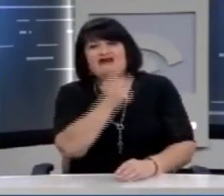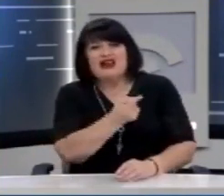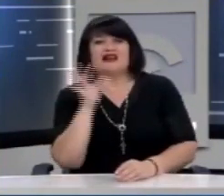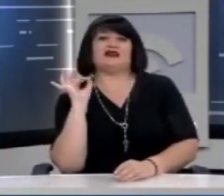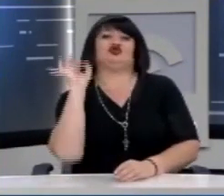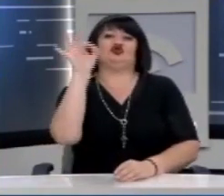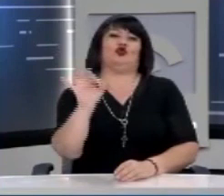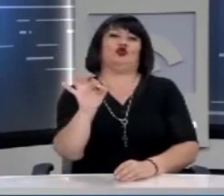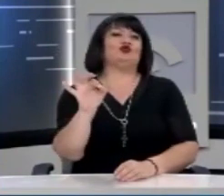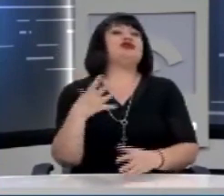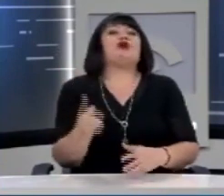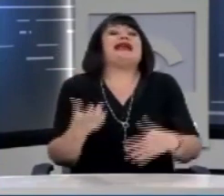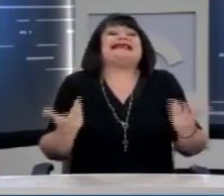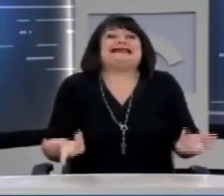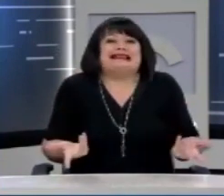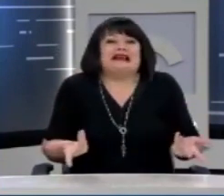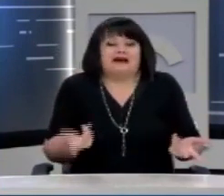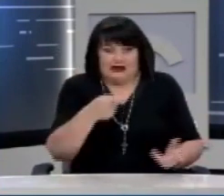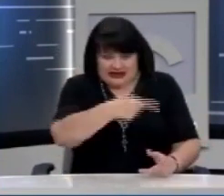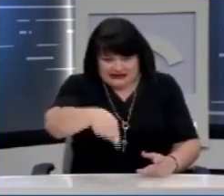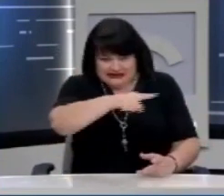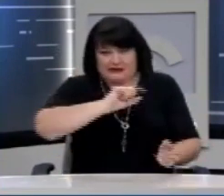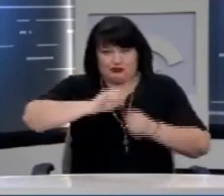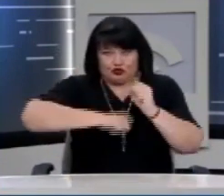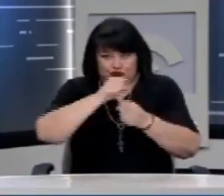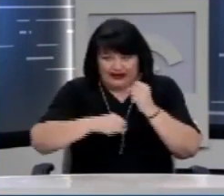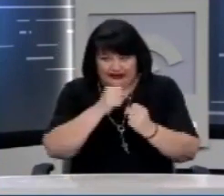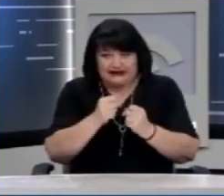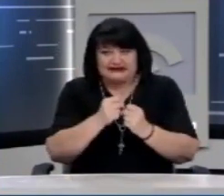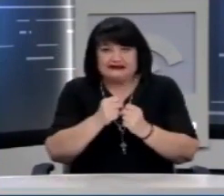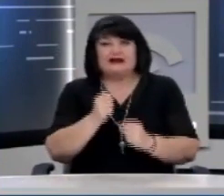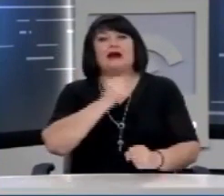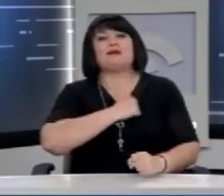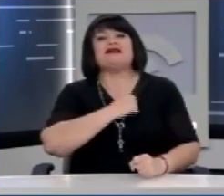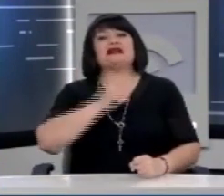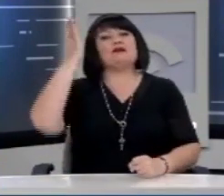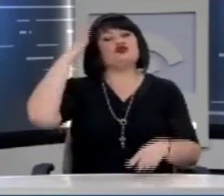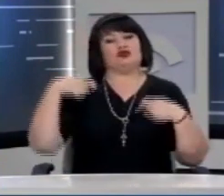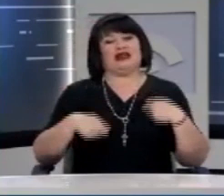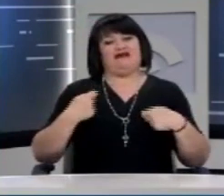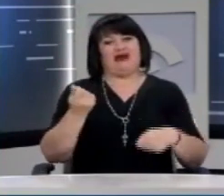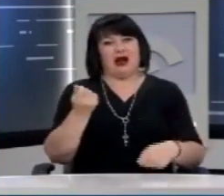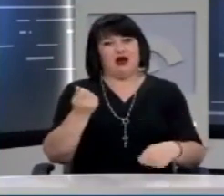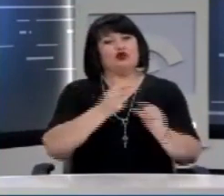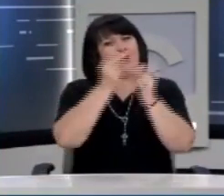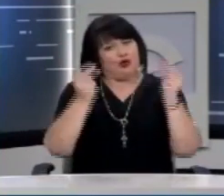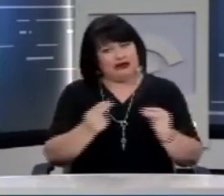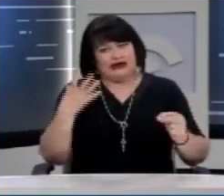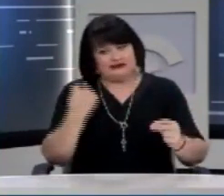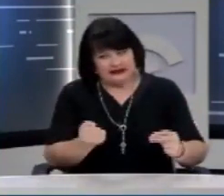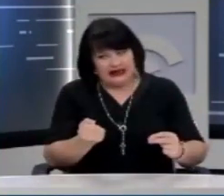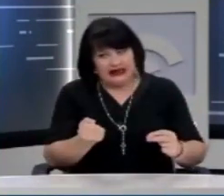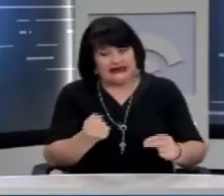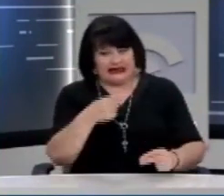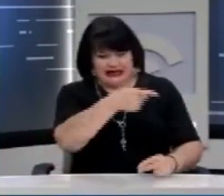στόχους σας. Στην προσπάθειά σας να πείσετε το μεγάλο κεφάλαιο για την αποτελεσματικότητά